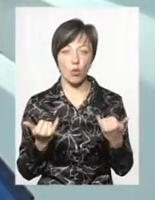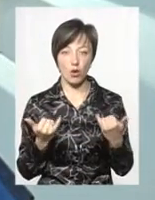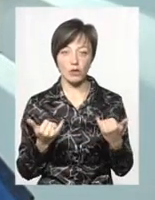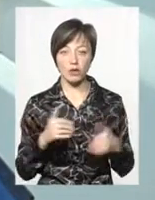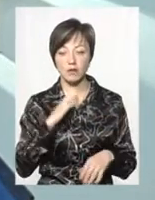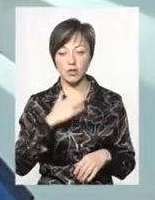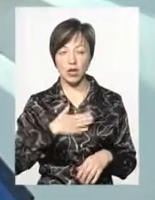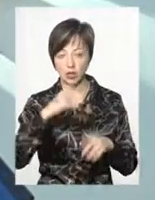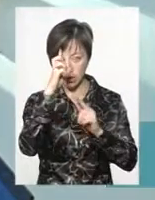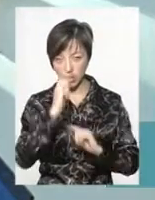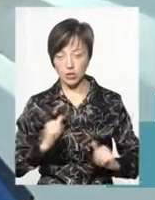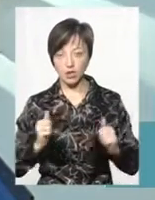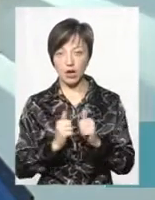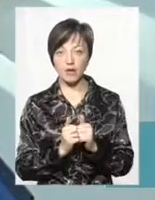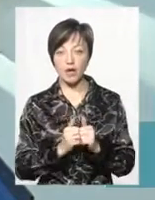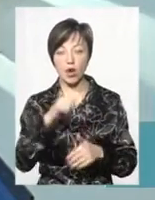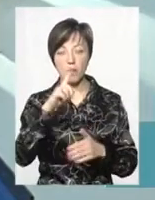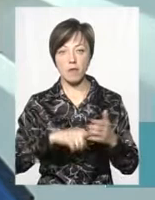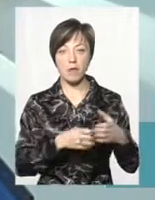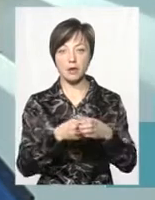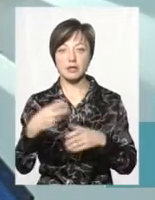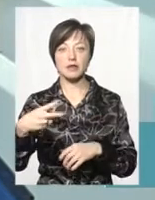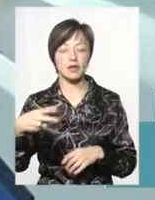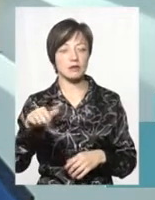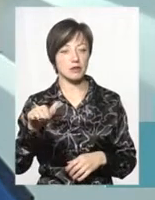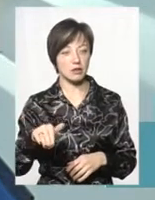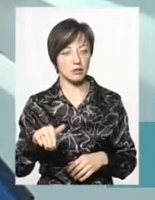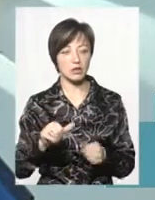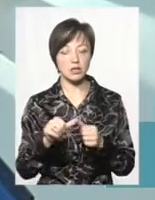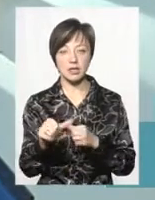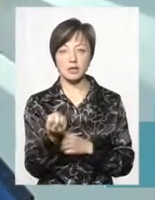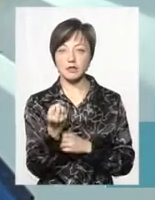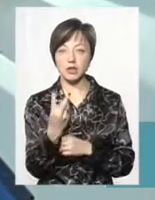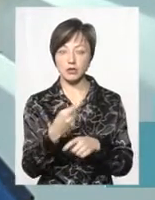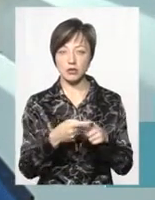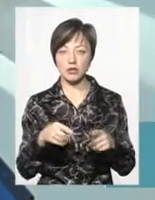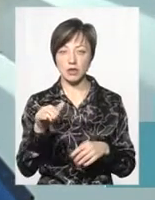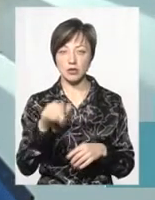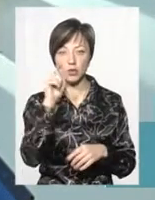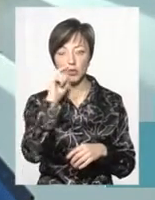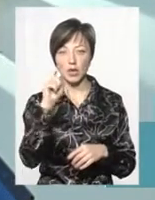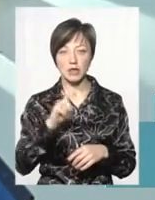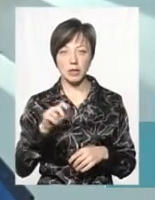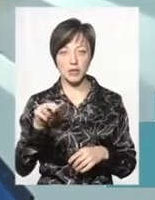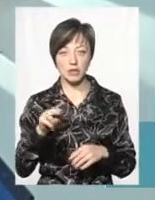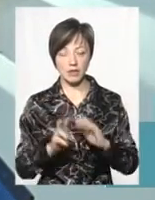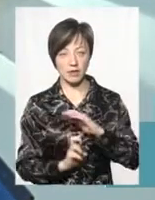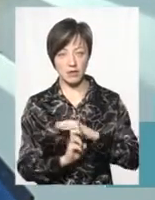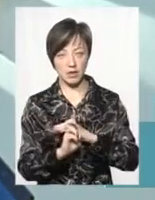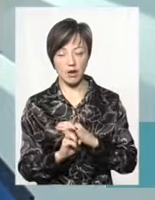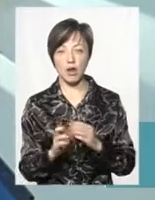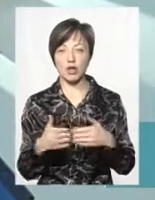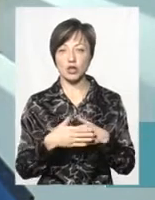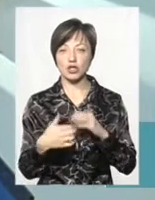нашій державі православних громад майже 20 тисяч. З них 12,5 тисяч – Українська православна церква,